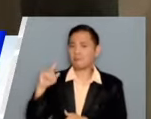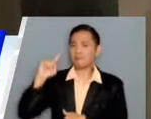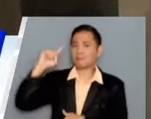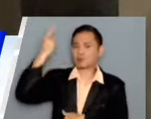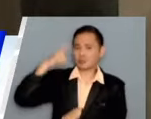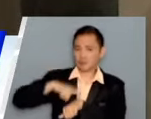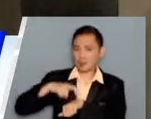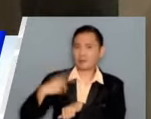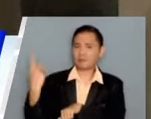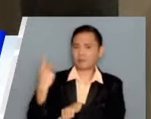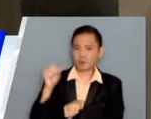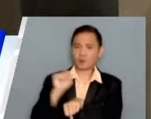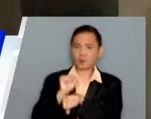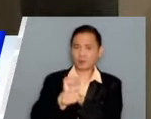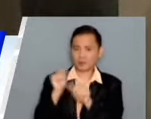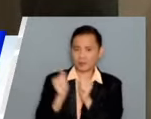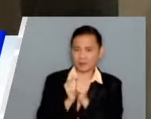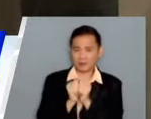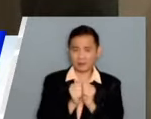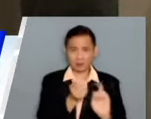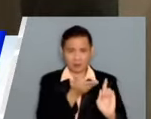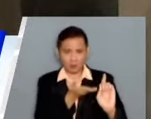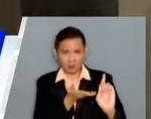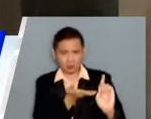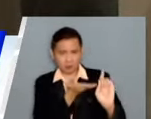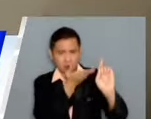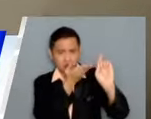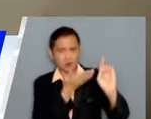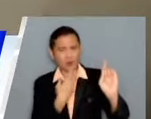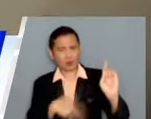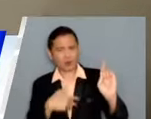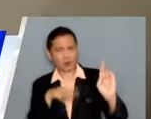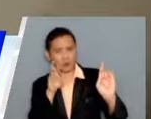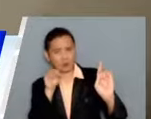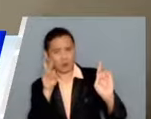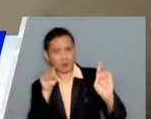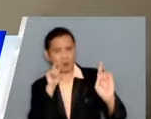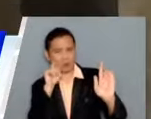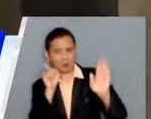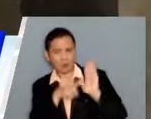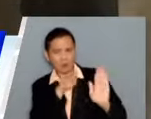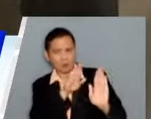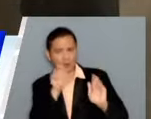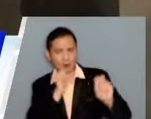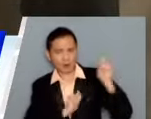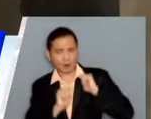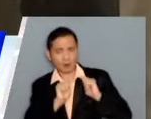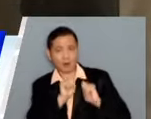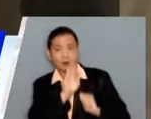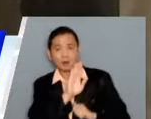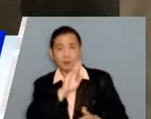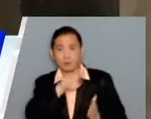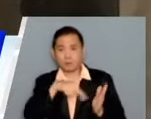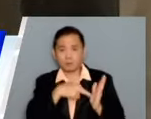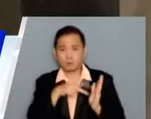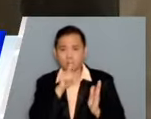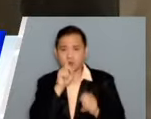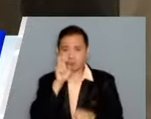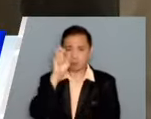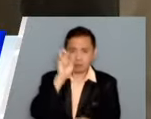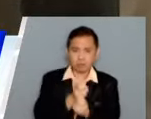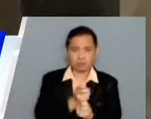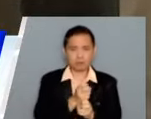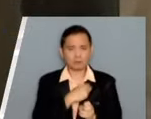siya Dennis Trillo. Yun yun. I mean, nakita ko yun kasi ang hirap din ng role niya. Mahusay talaga. Idol din talaga si Kuya